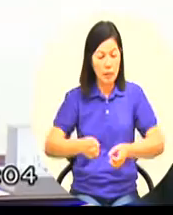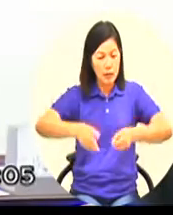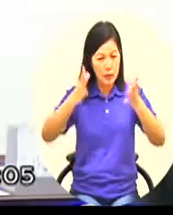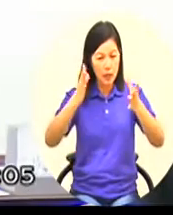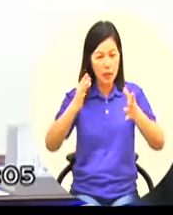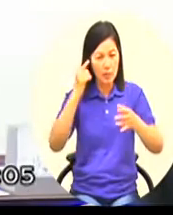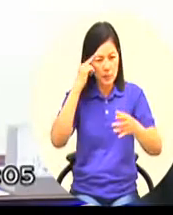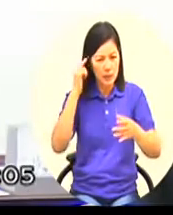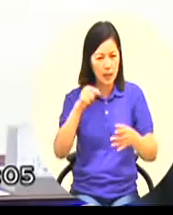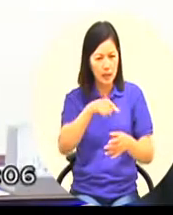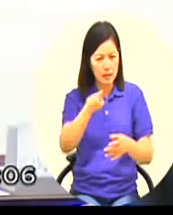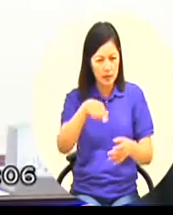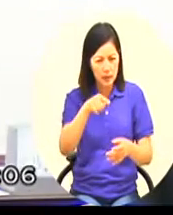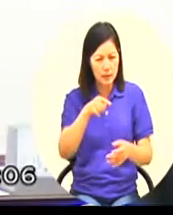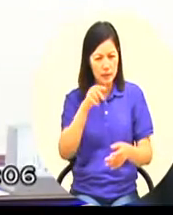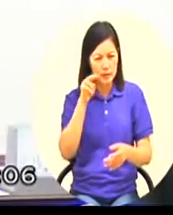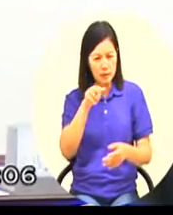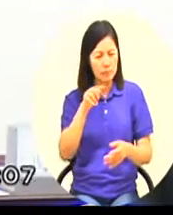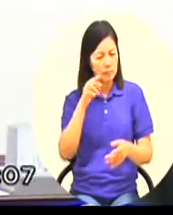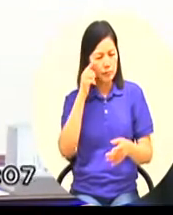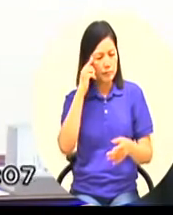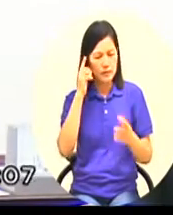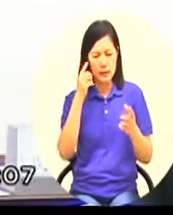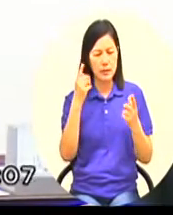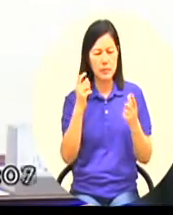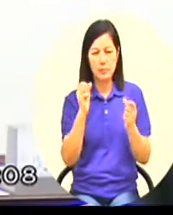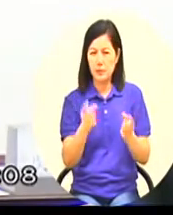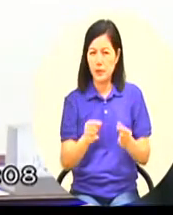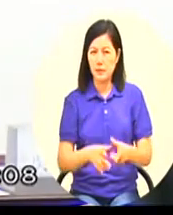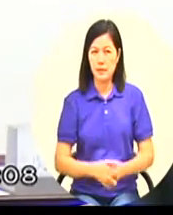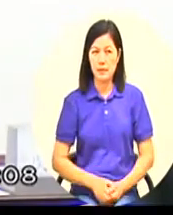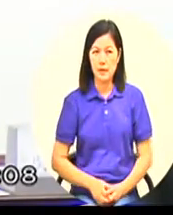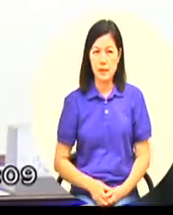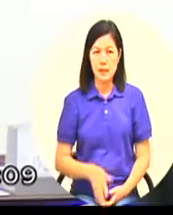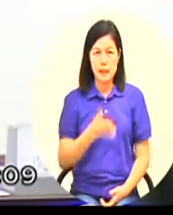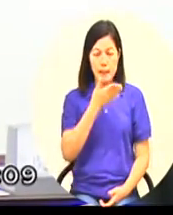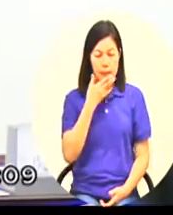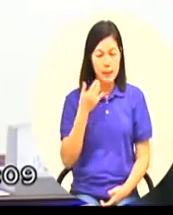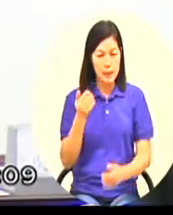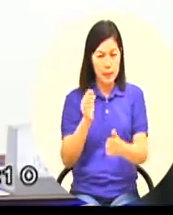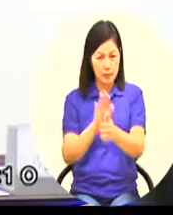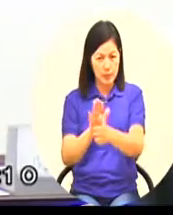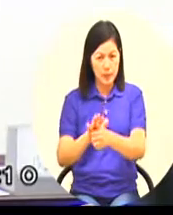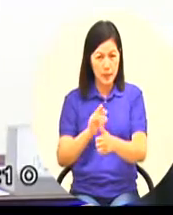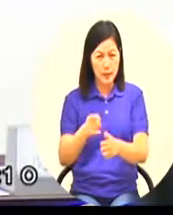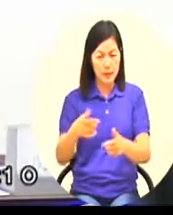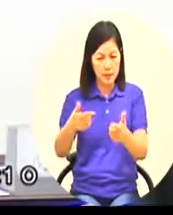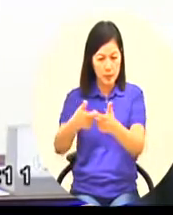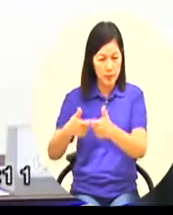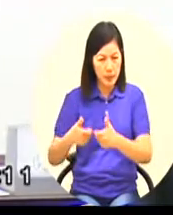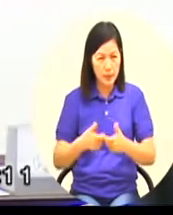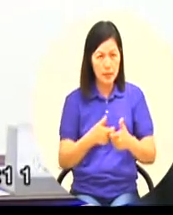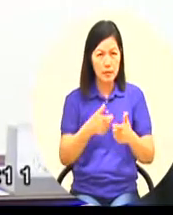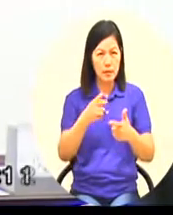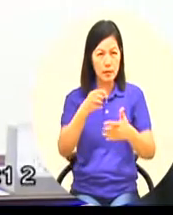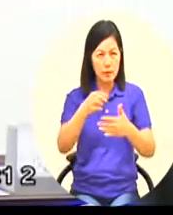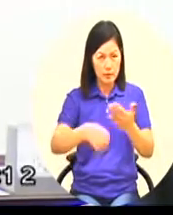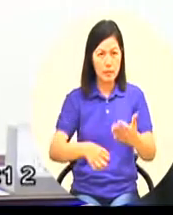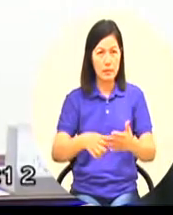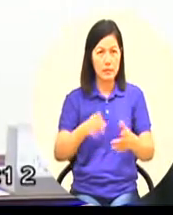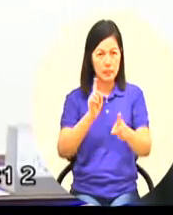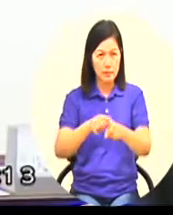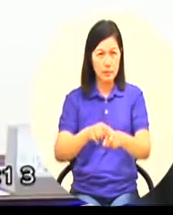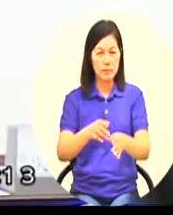不同。如果要让这个政策推出来这么好的利益，我觉得你就配套到文整，我们前面的游